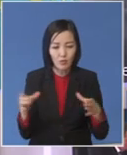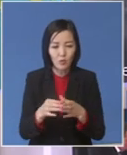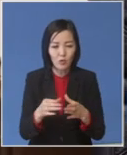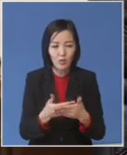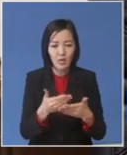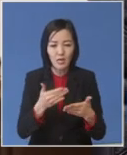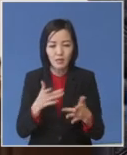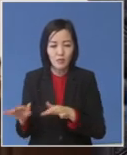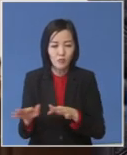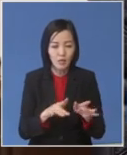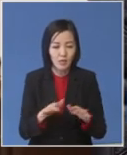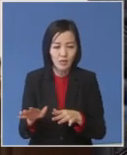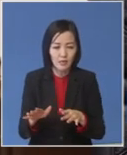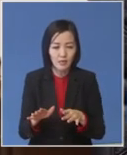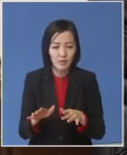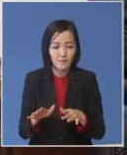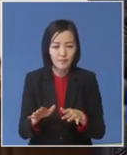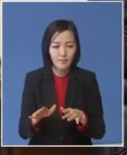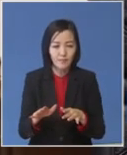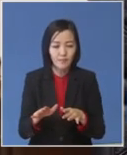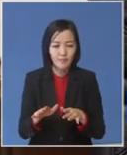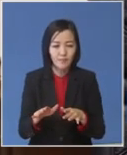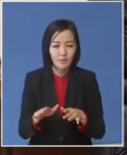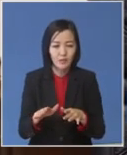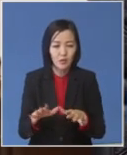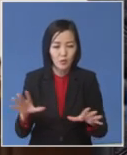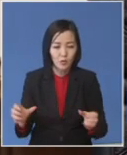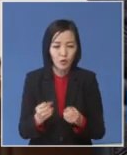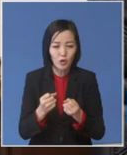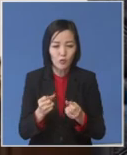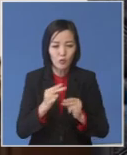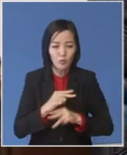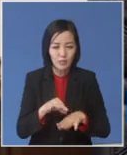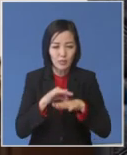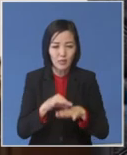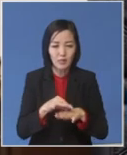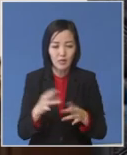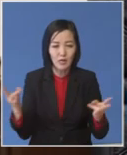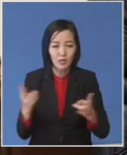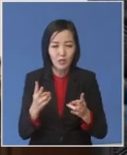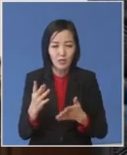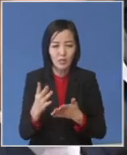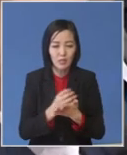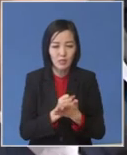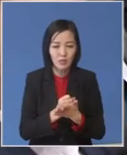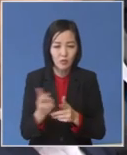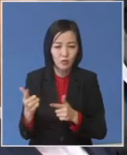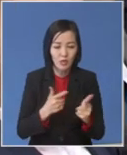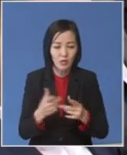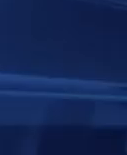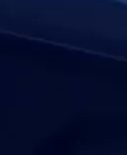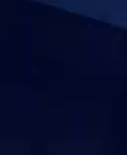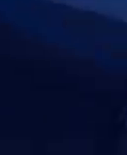алдын алу шараларын алдын ала қабылдап, құтқару жұмыстарын жүргізуге арналған қажет ресурстарды дайындап қою